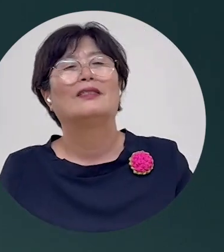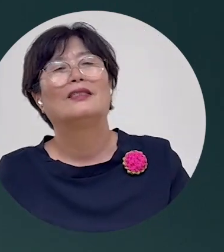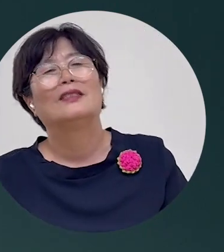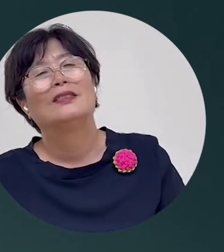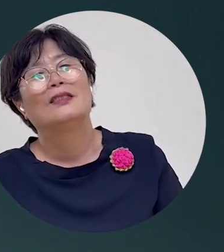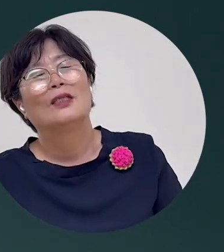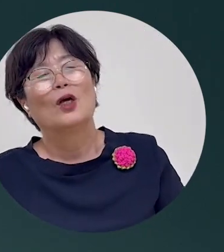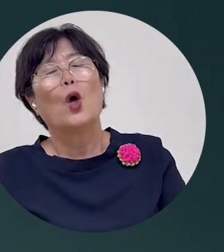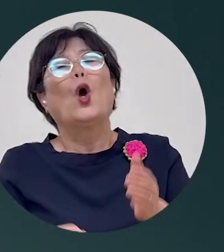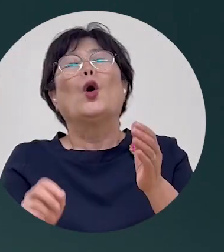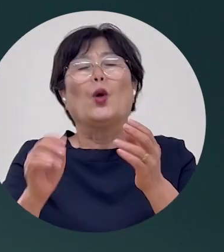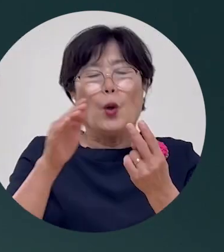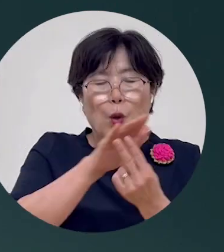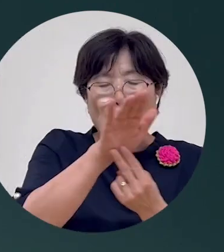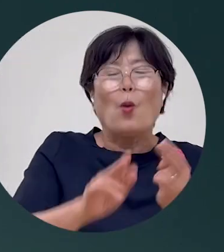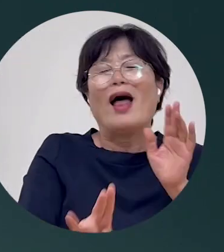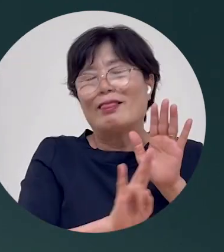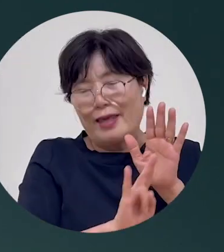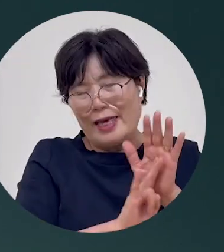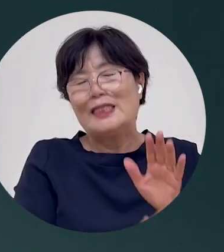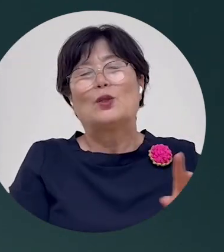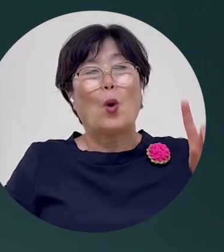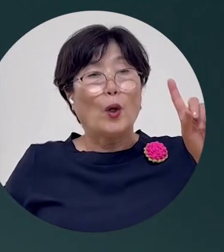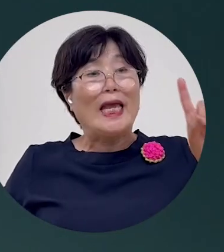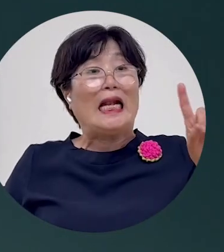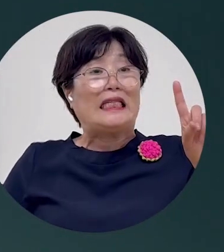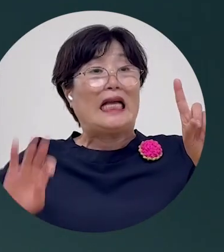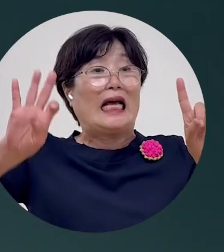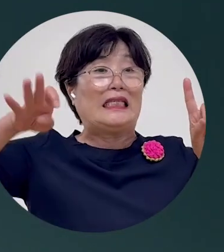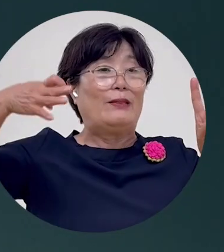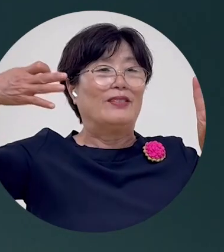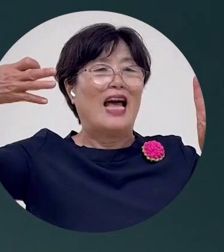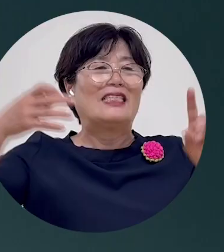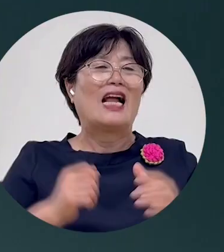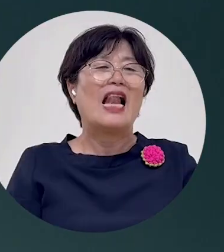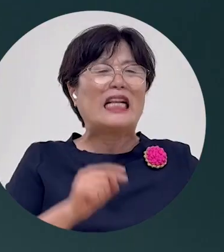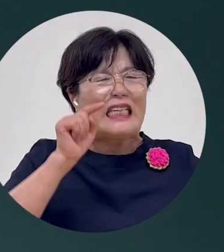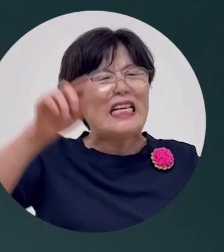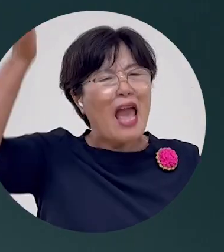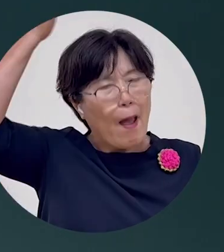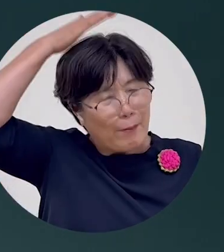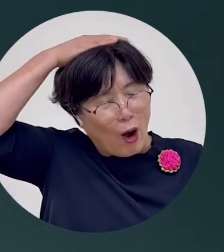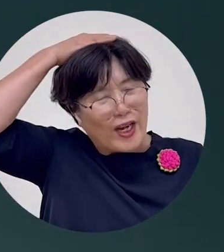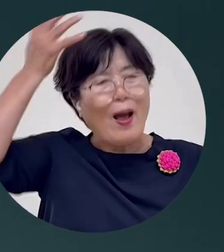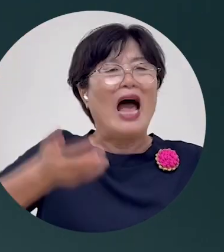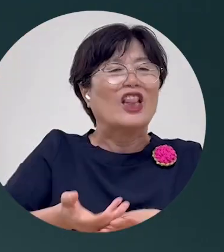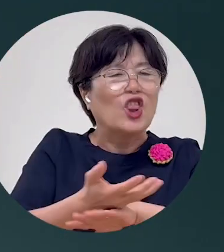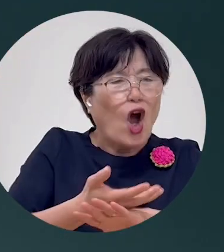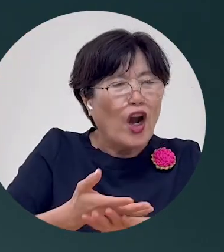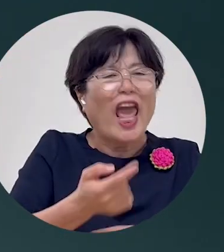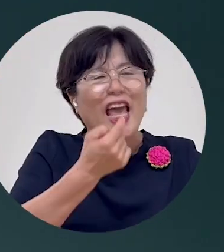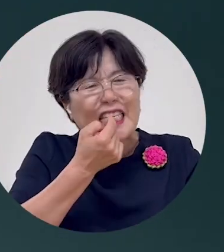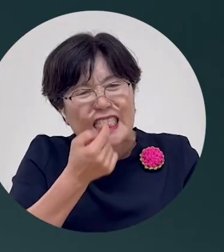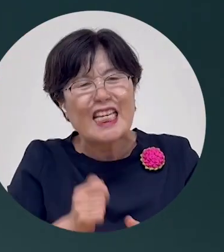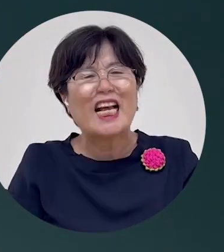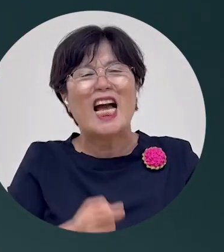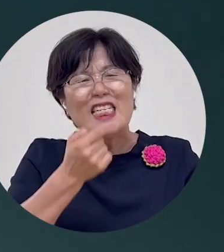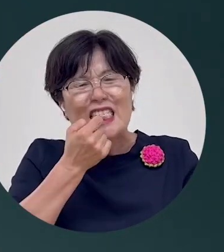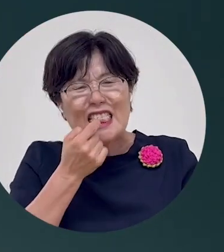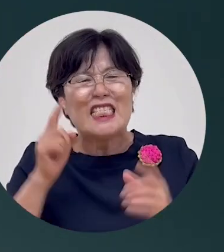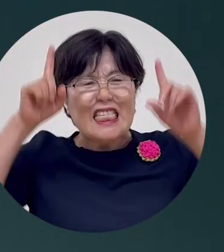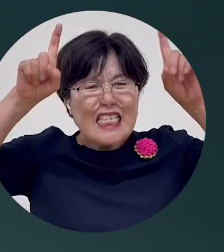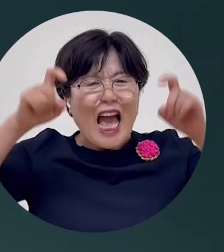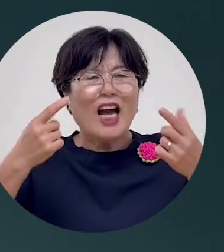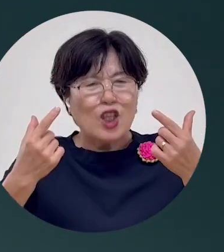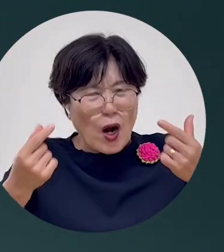자, 요한계시록 1장 14절을 같이 읽을까요? 그의 머리와 털의 희기가